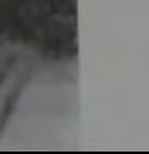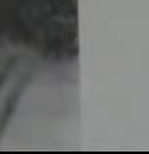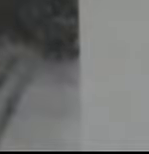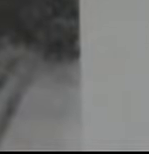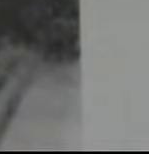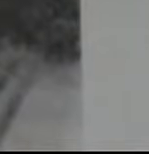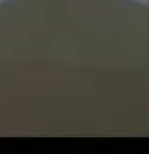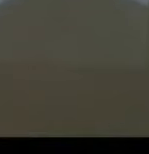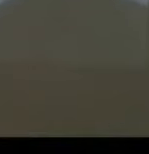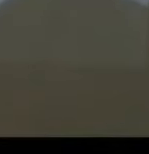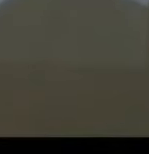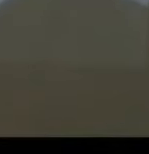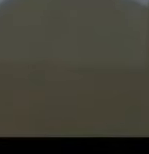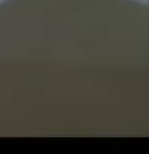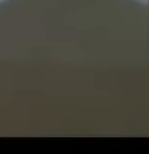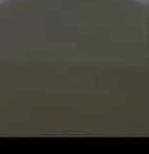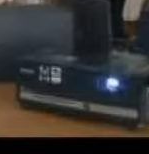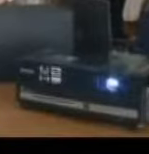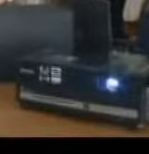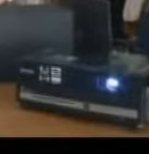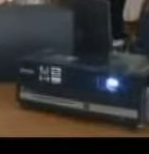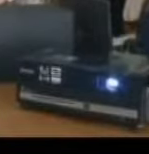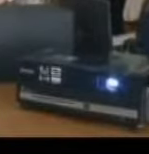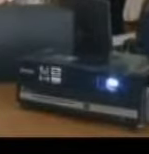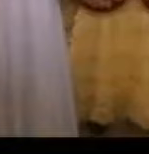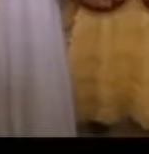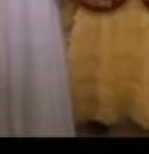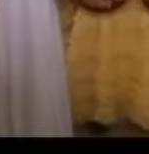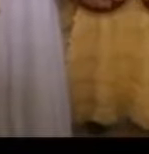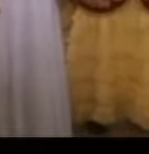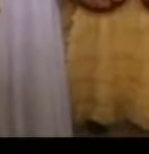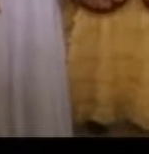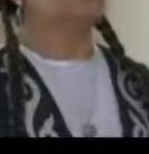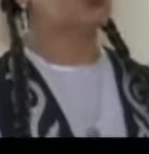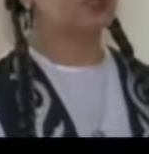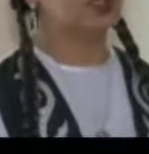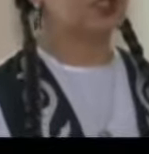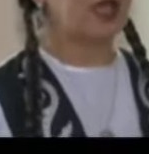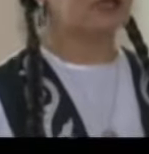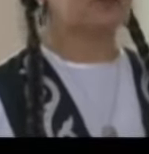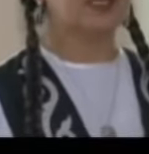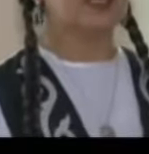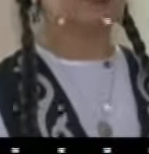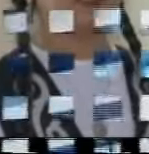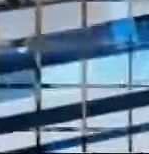Познавательный час об Амре Кашаубаеве. В семье продолжают праздновать 130-летие казахского певца и композитора.